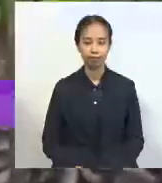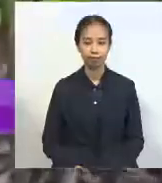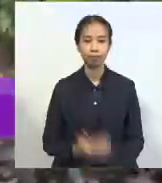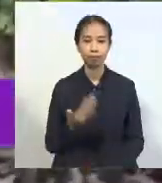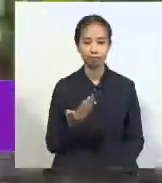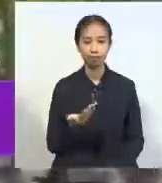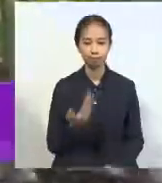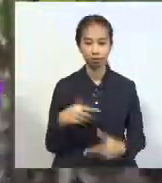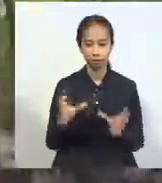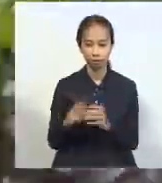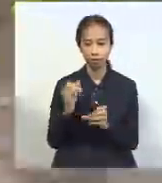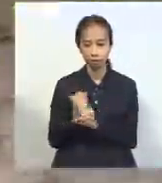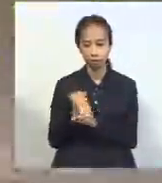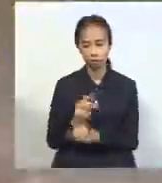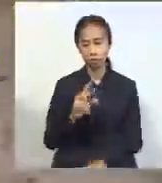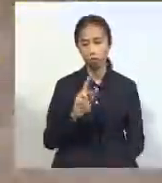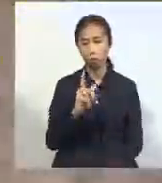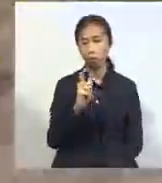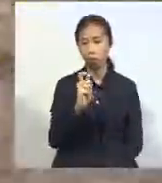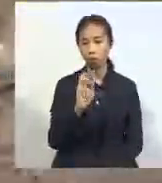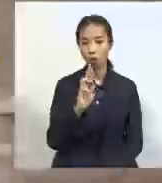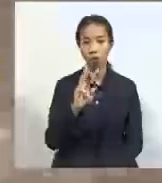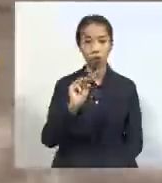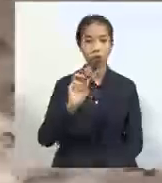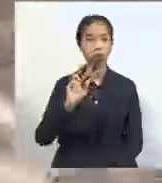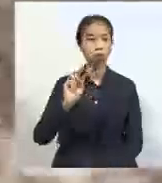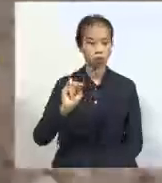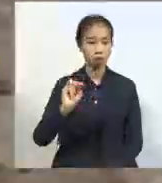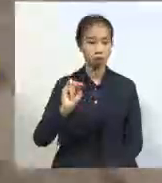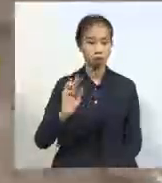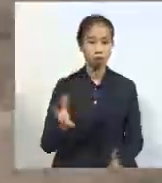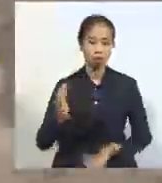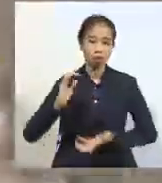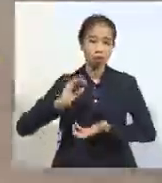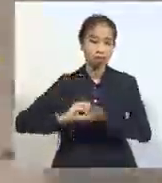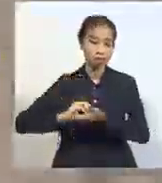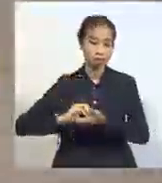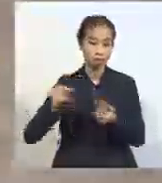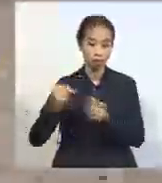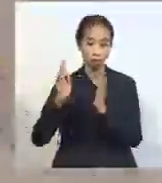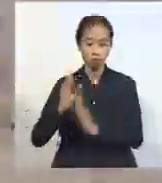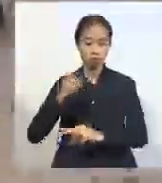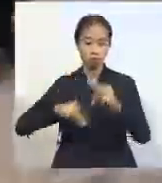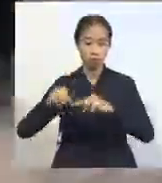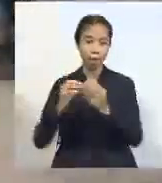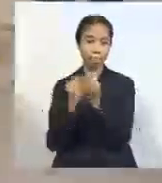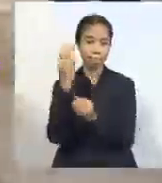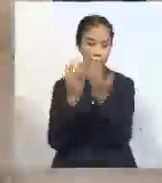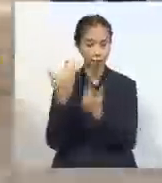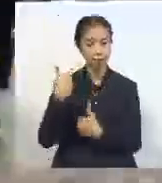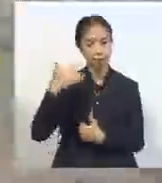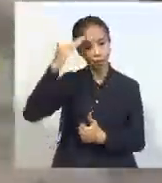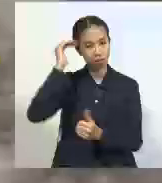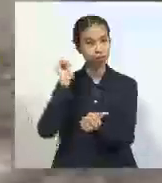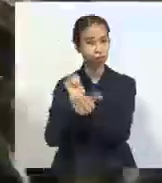นี่นะคะเจ้าหน้าที่คณะทำงานพิเศษกรมน.ภาค4ส่วนหน้าส่วนที่กำลังกันค่ะร่วมกับเจ้าหน้าที่ป่าไม้นะคะแล้วก็มีตำรวจภู